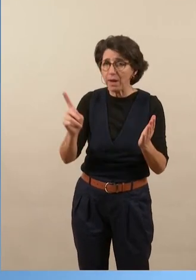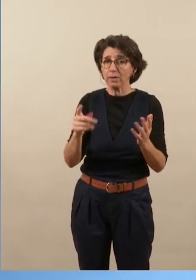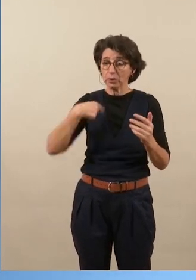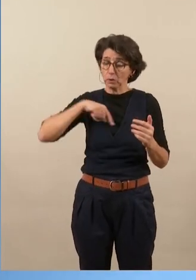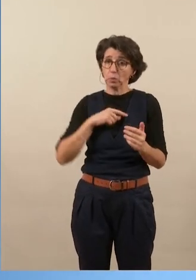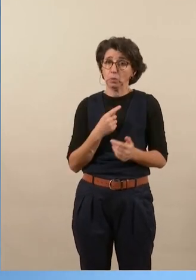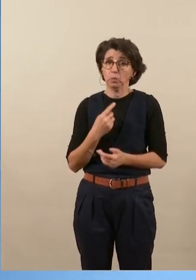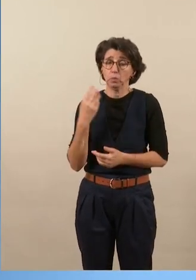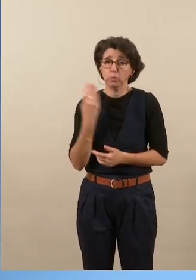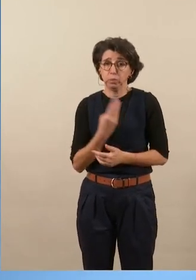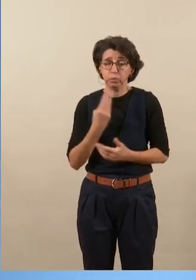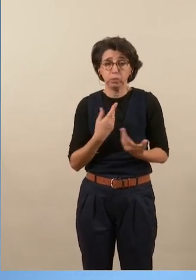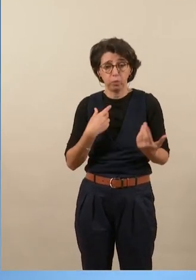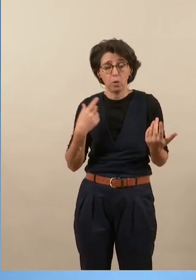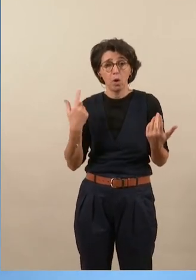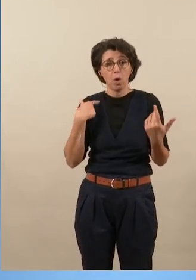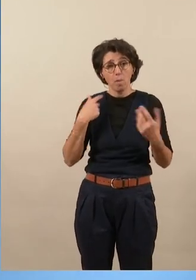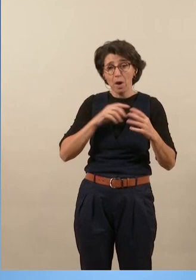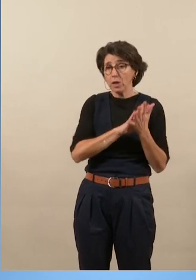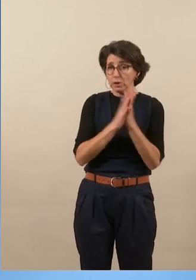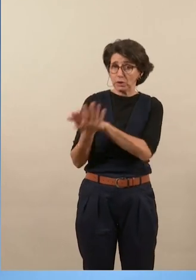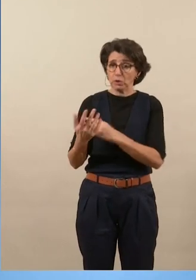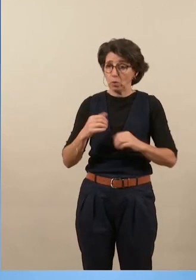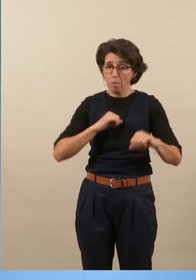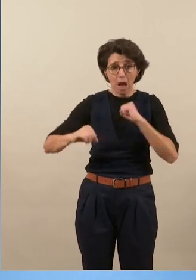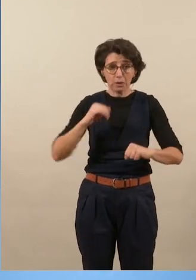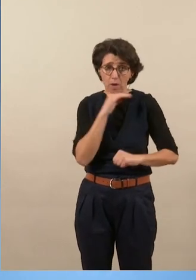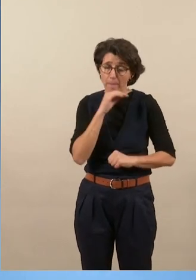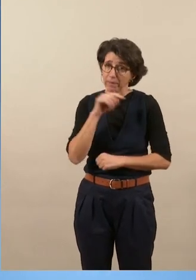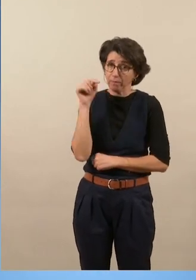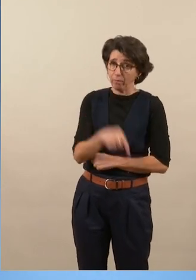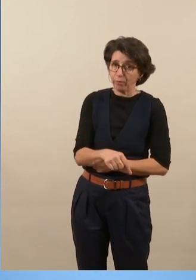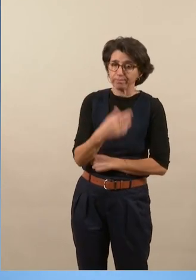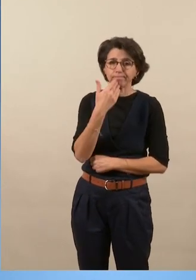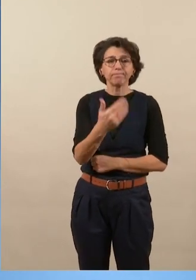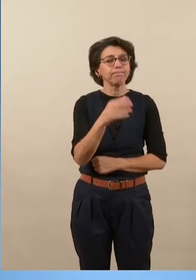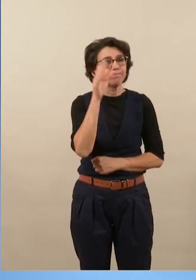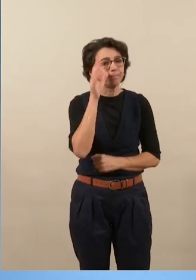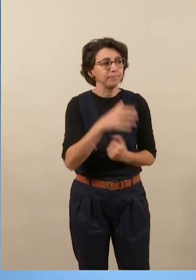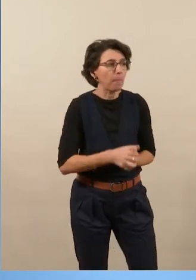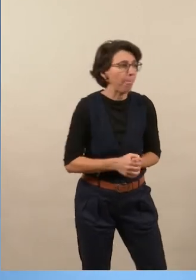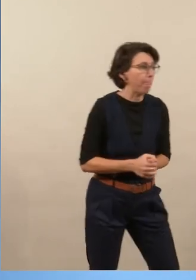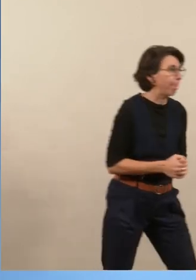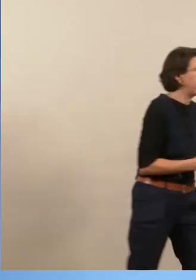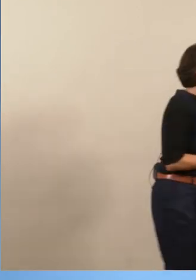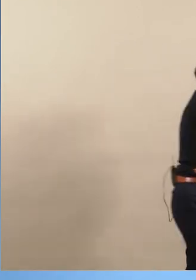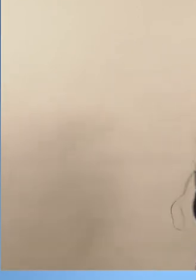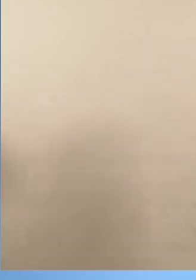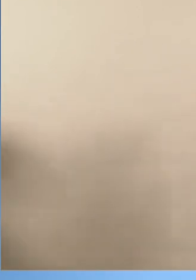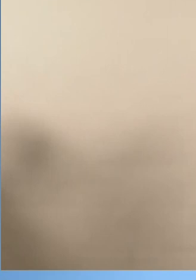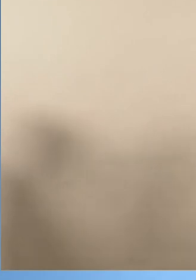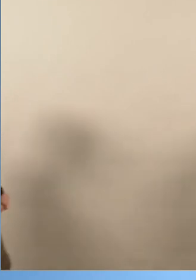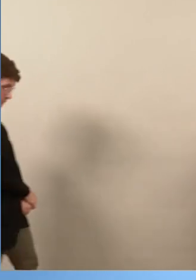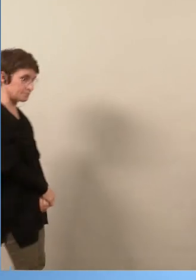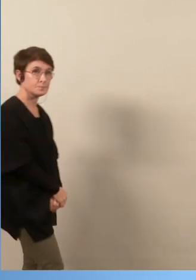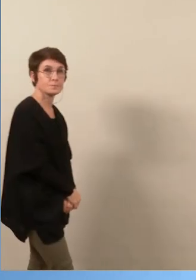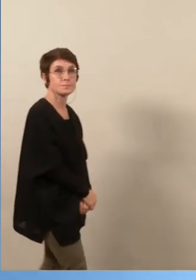nécessité d'agir rapidement pour les transitions je vous remercie merci peut-être juste